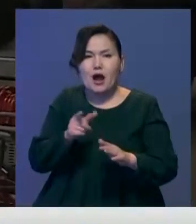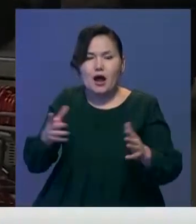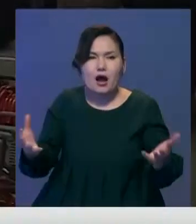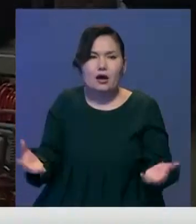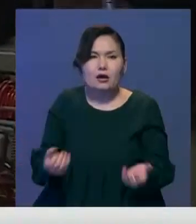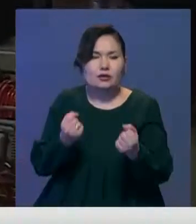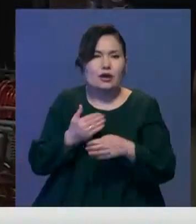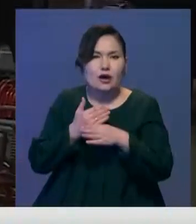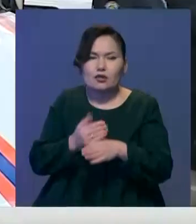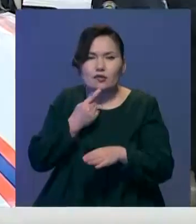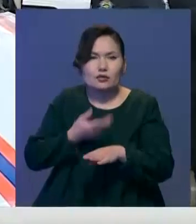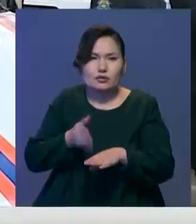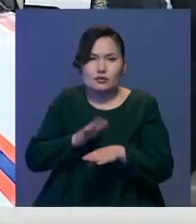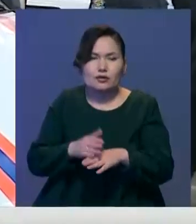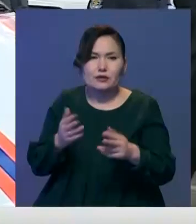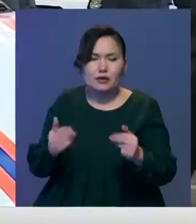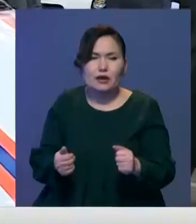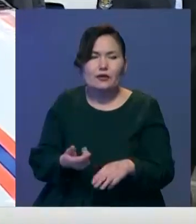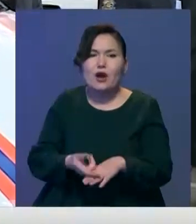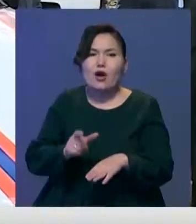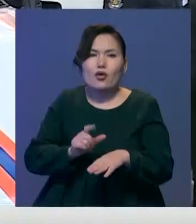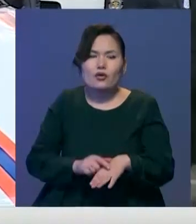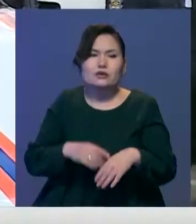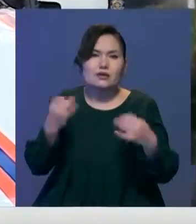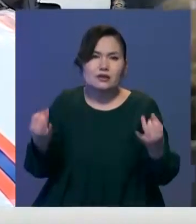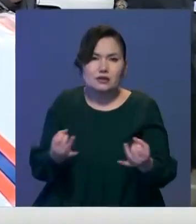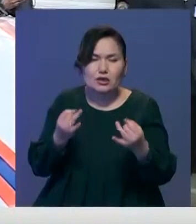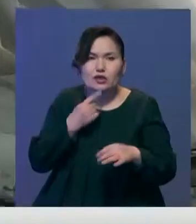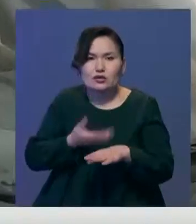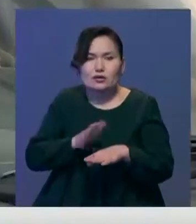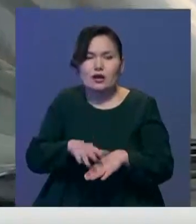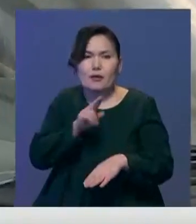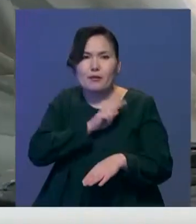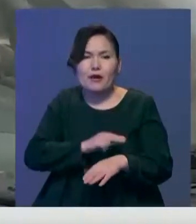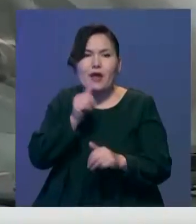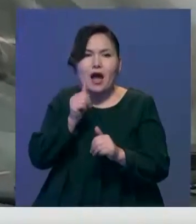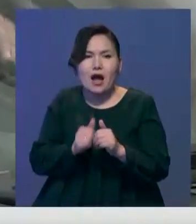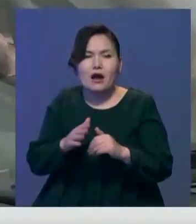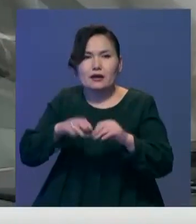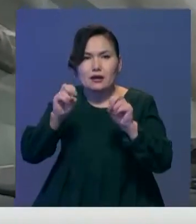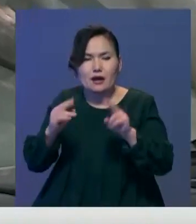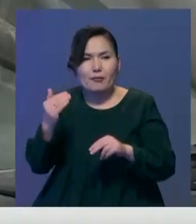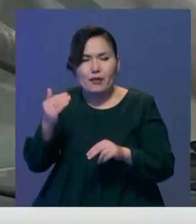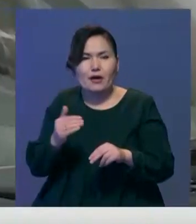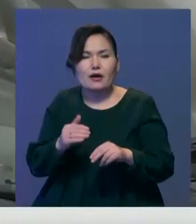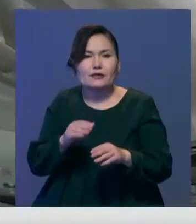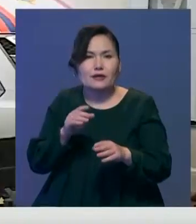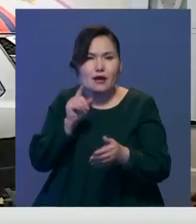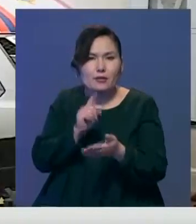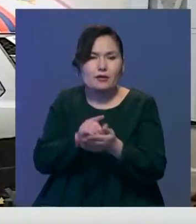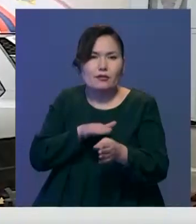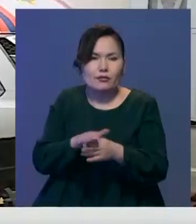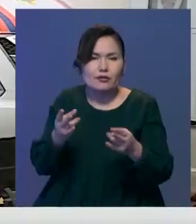Адамдарды құтқару қиын. Қызығынан көрі қиындығы басым бұл салада әр қызметкерден өзіне артылған міндетті мүлтіксіз орындауы талап